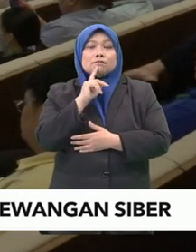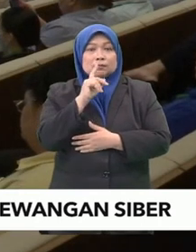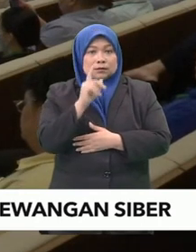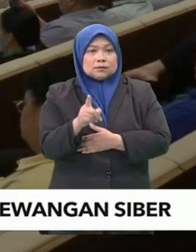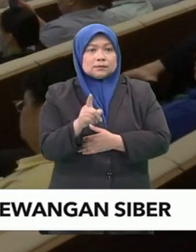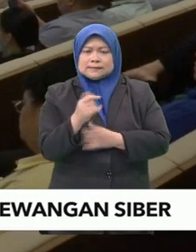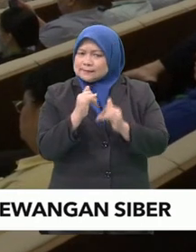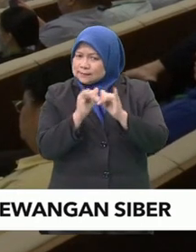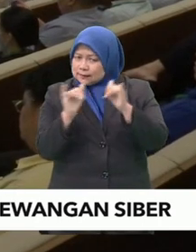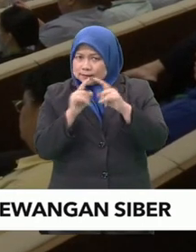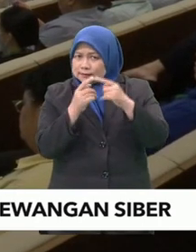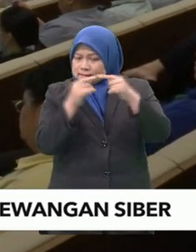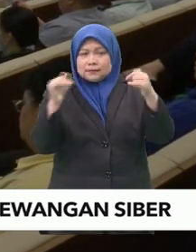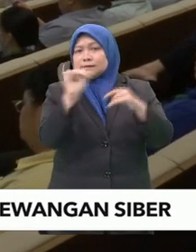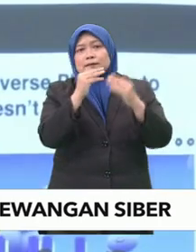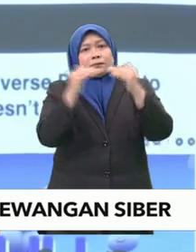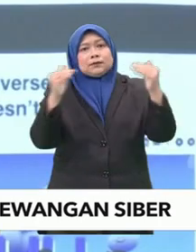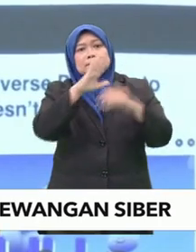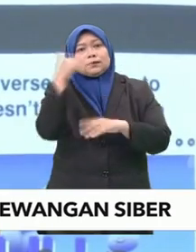standing dengan